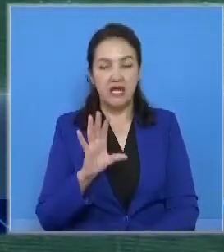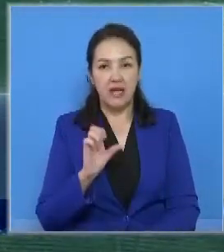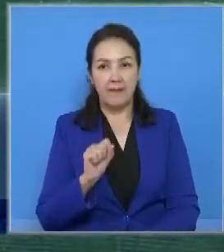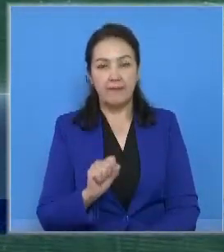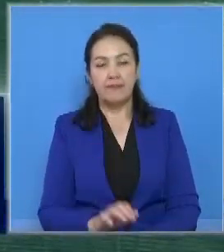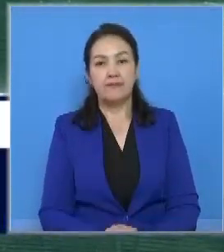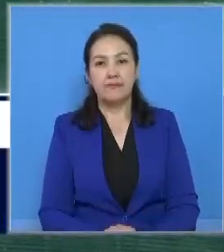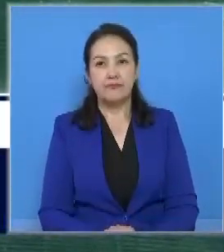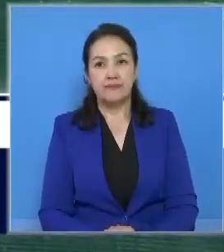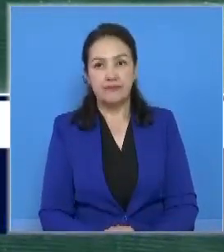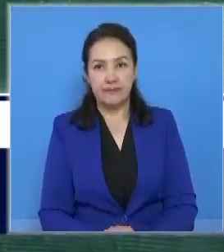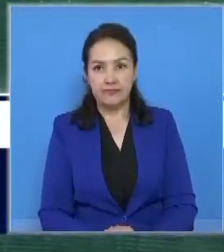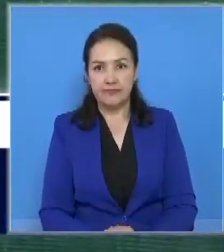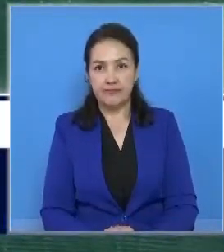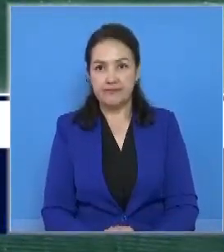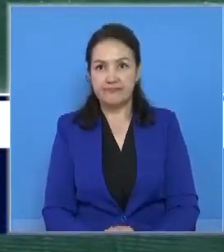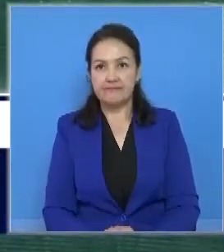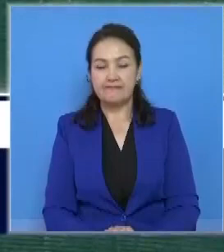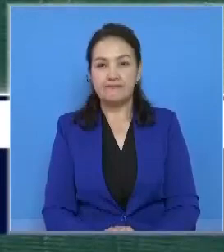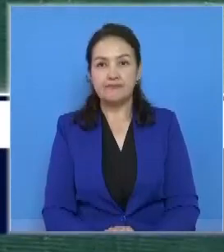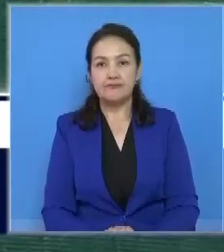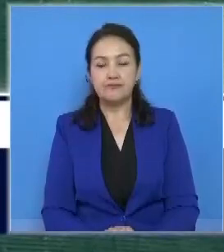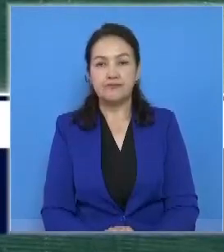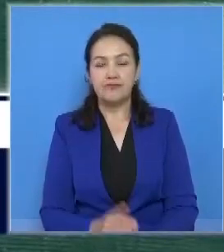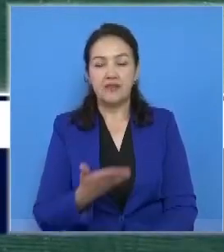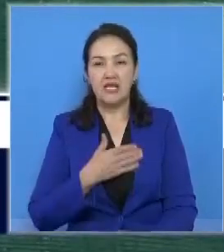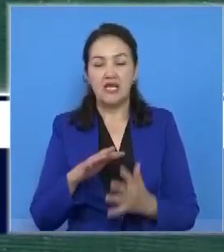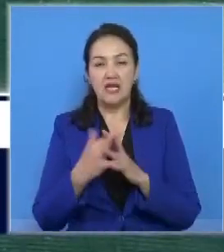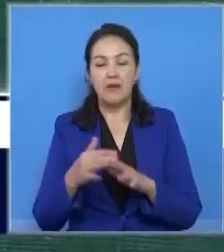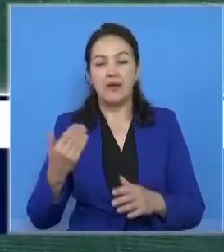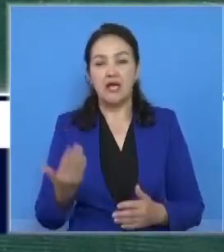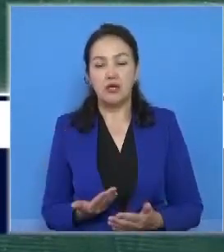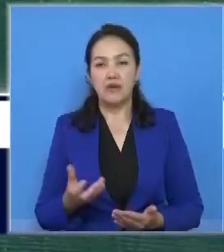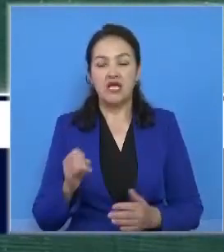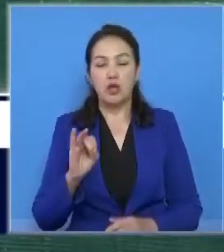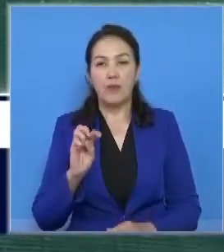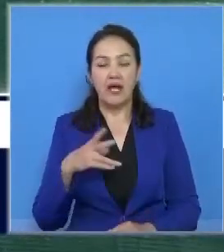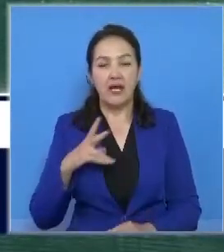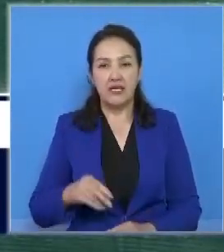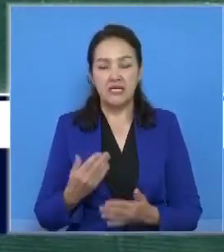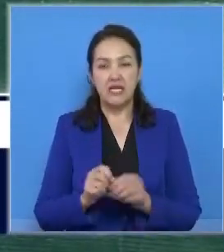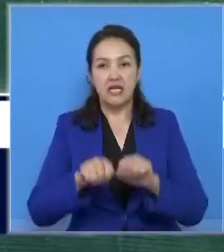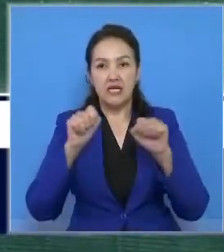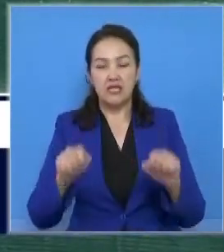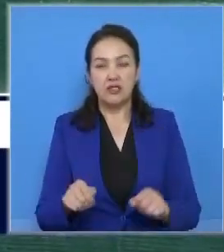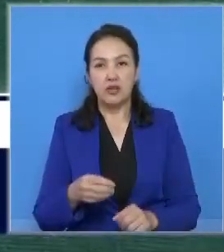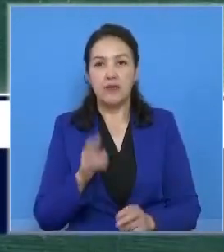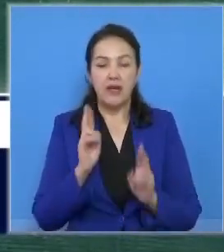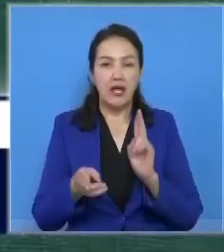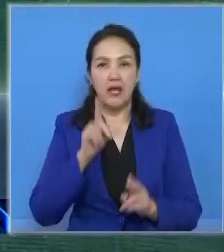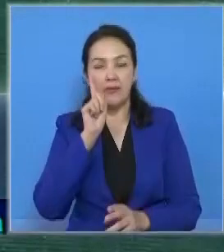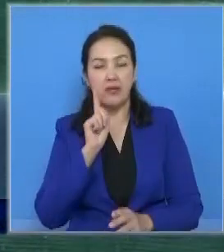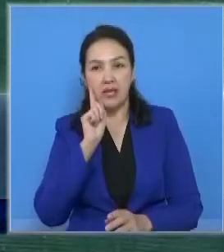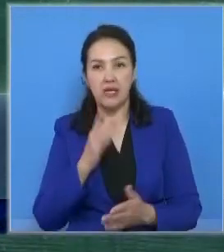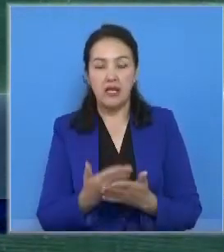Алпамсхазы, Казаргатанда Аулумзан, кондитерлик унами нашим. Наша сельчанка Гульжанат Алпамсхазы на сегодня открыла цех по производству